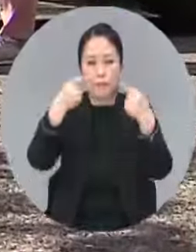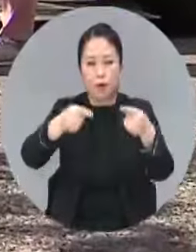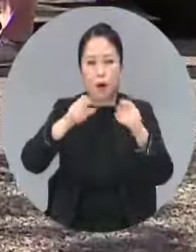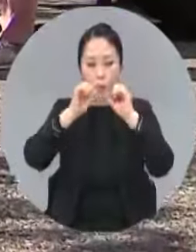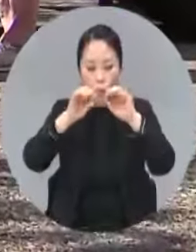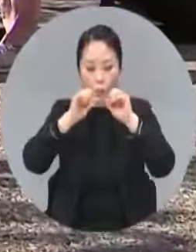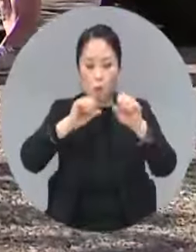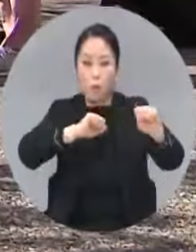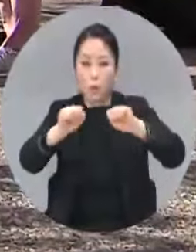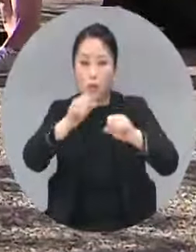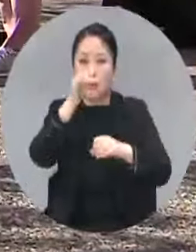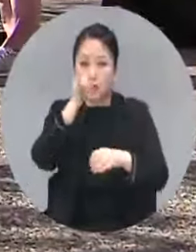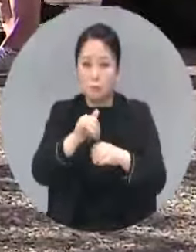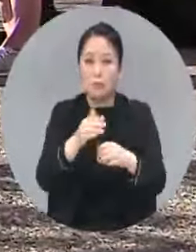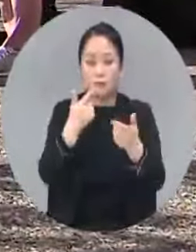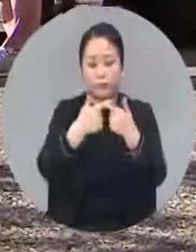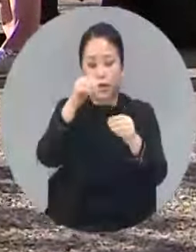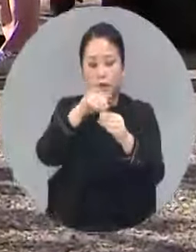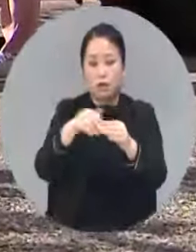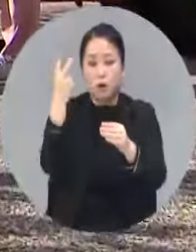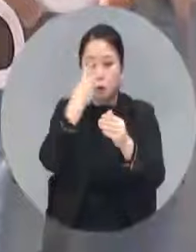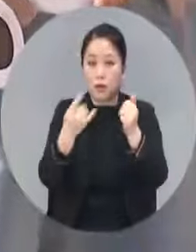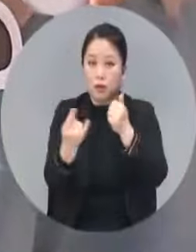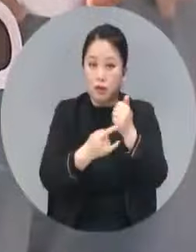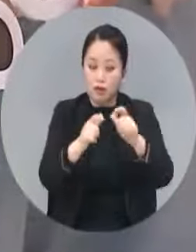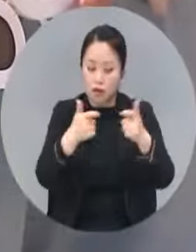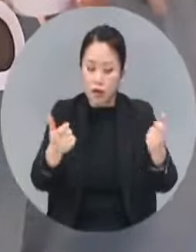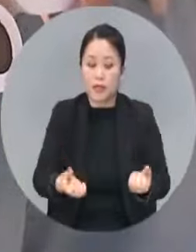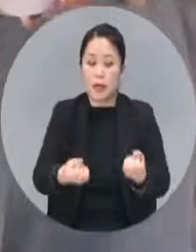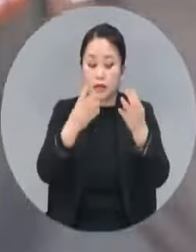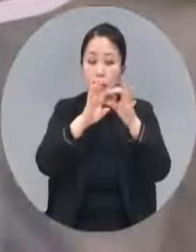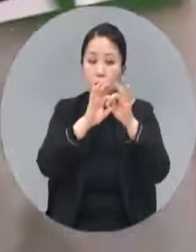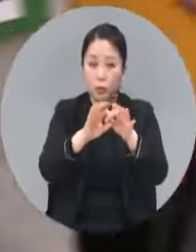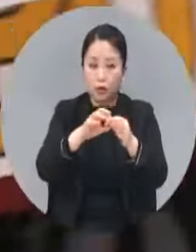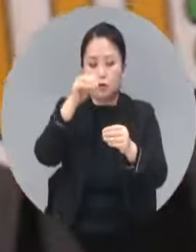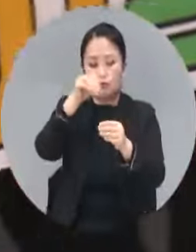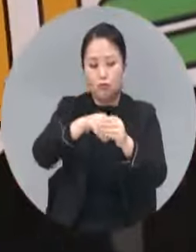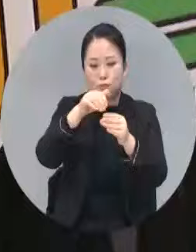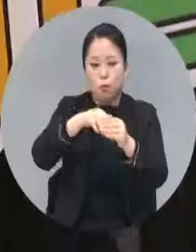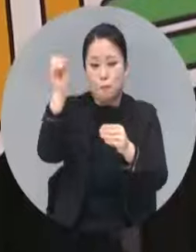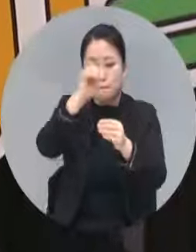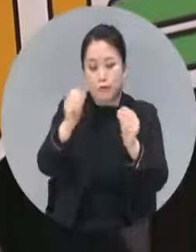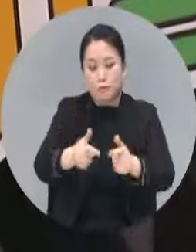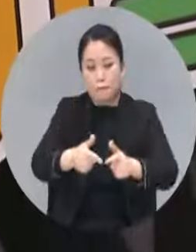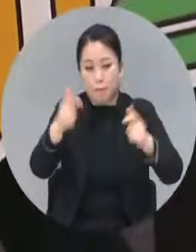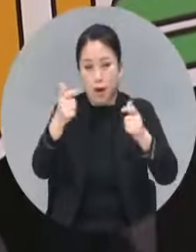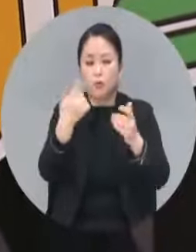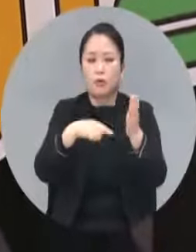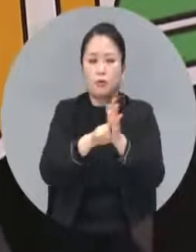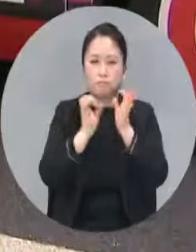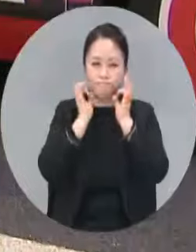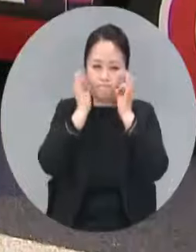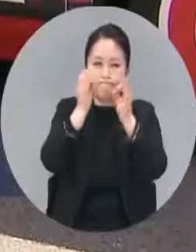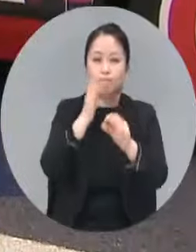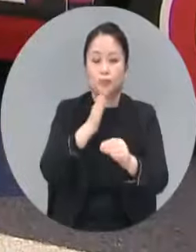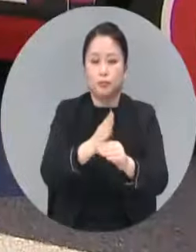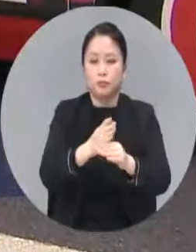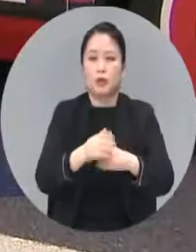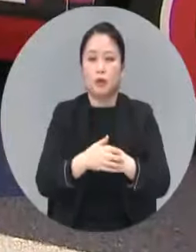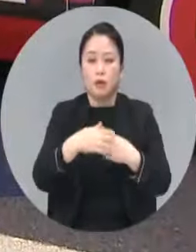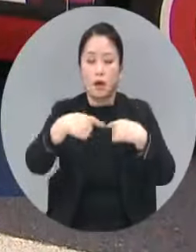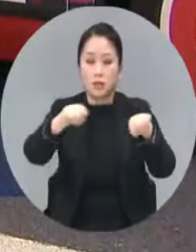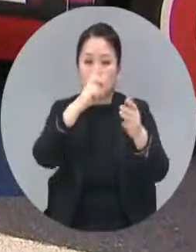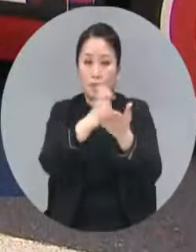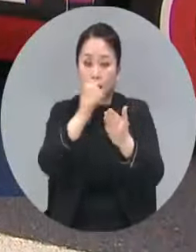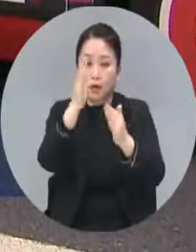있습니다. 부산선관위는 다양한 행사를 통해 투표율을 높이기 위해 힘을 쏟고 있습니다. 정책, 공약